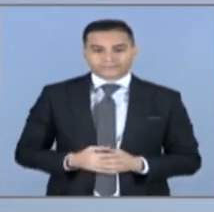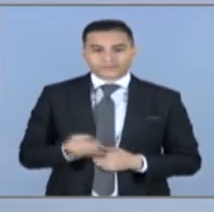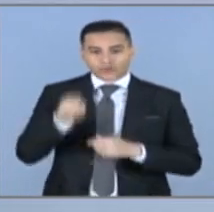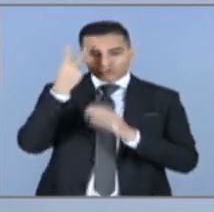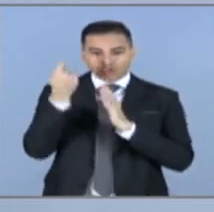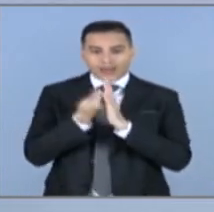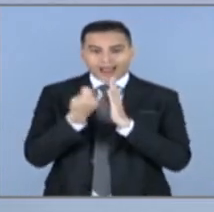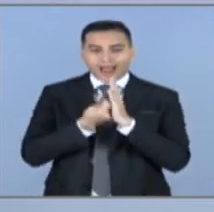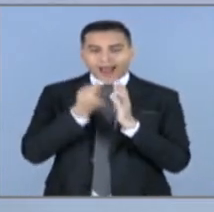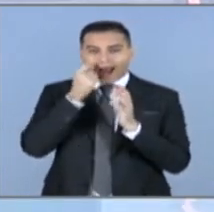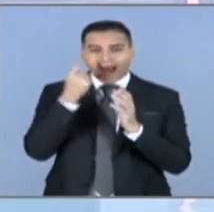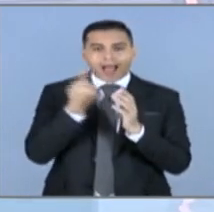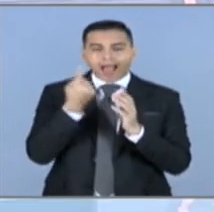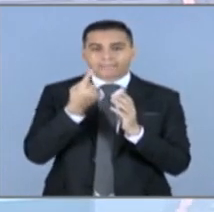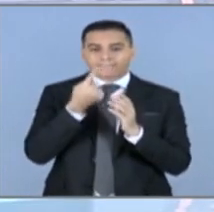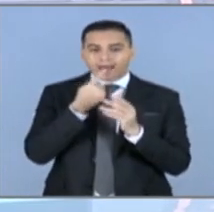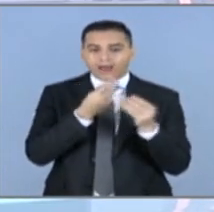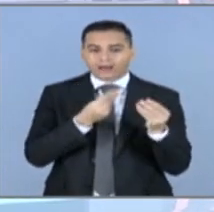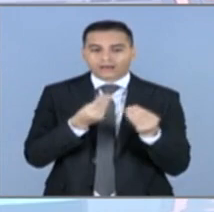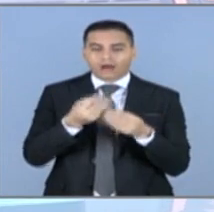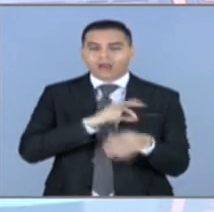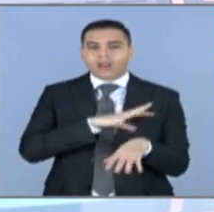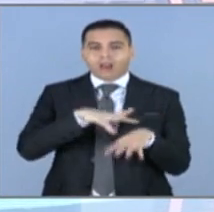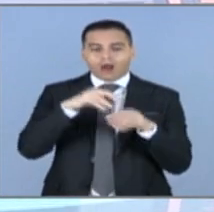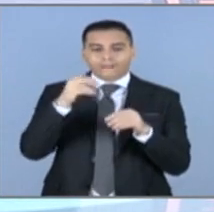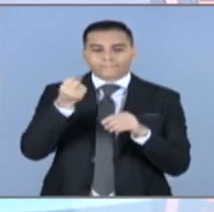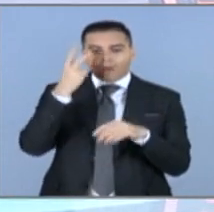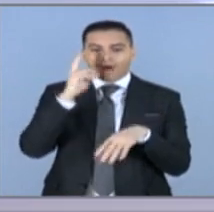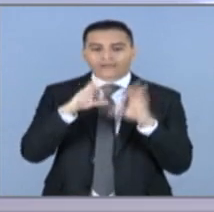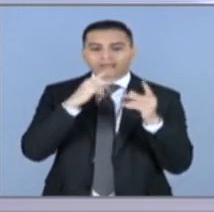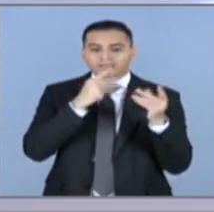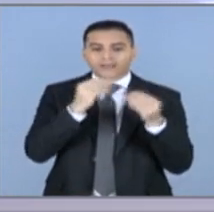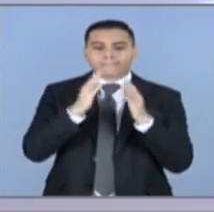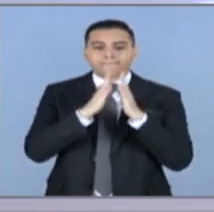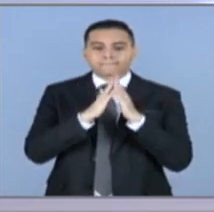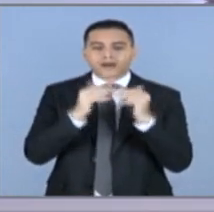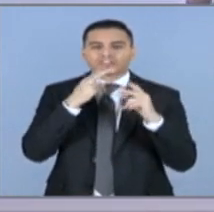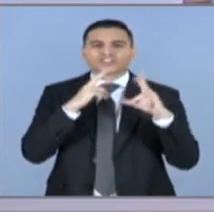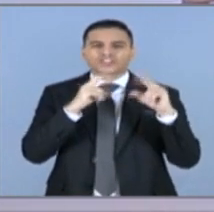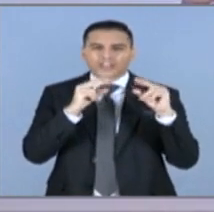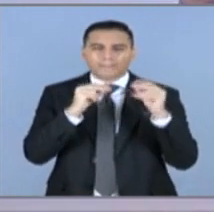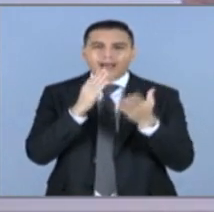شاعر عمية راحل مؤلف قصيدة مصر حتة من أوروبا، فمن هو؟